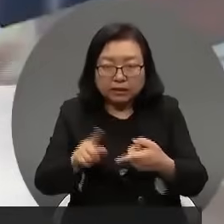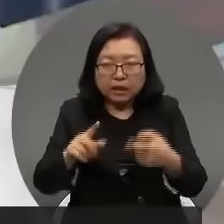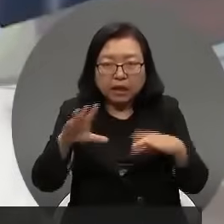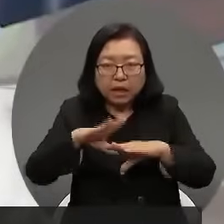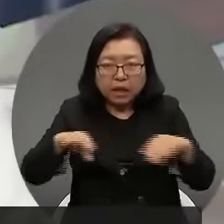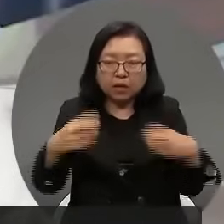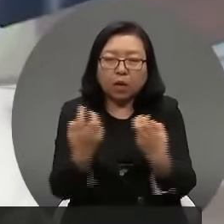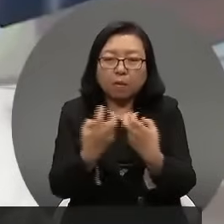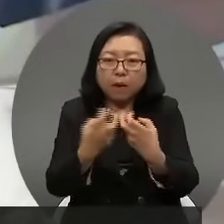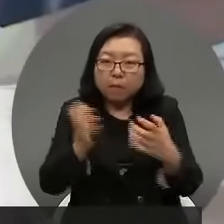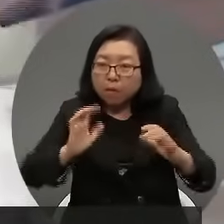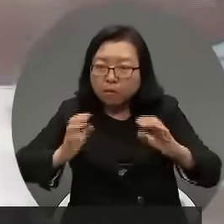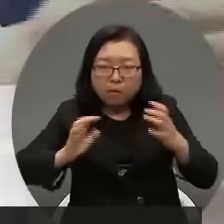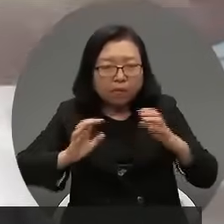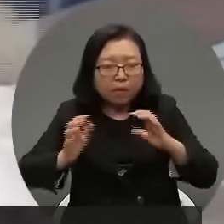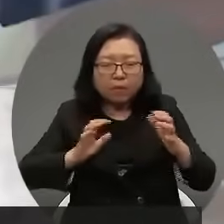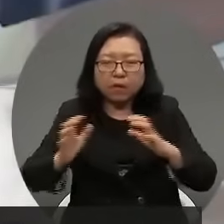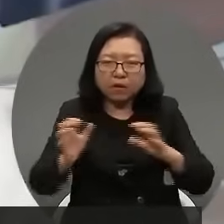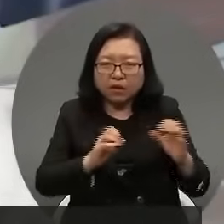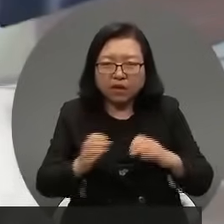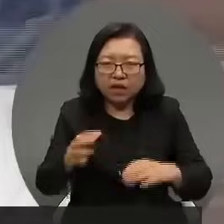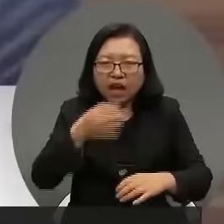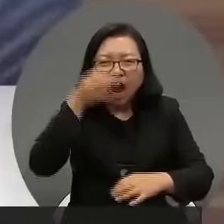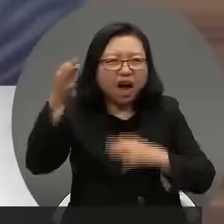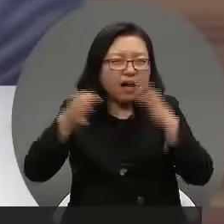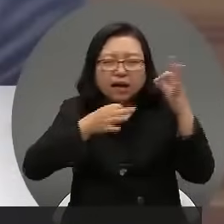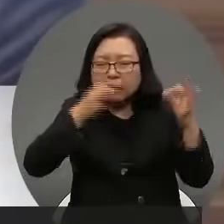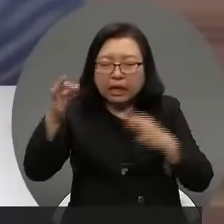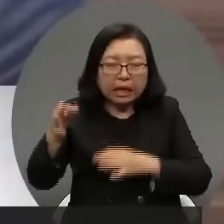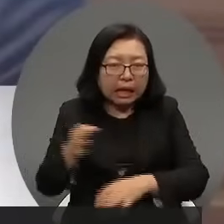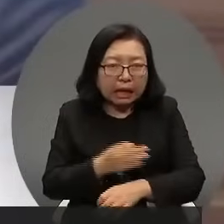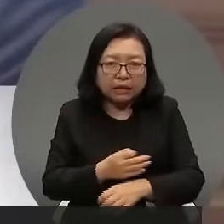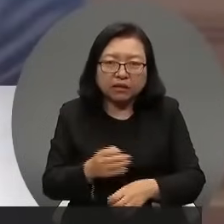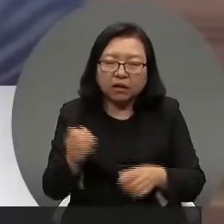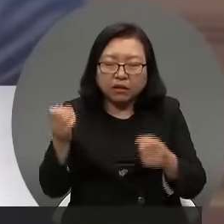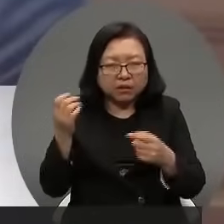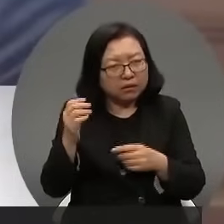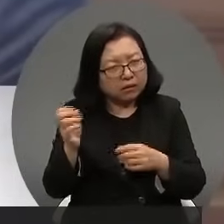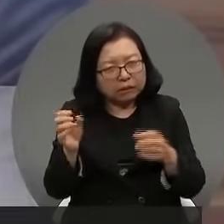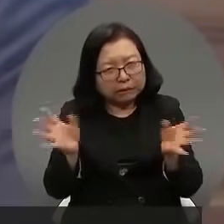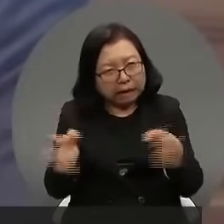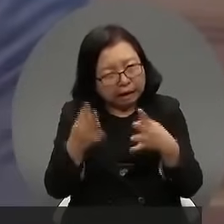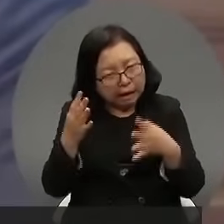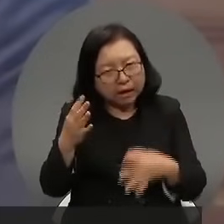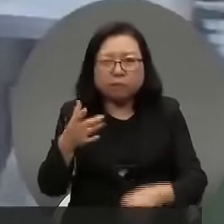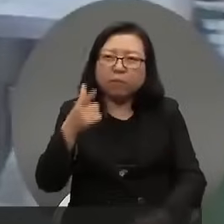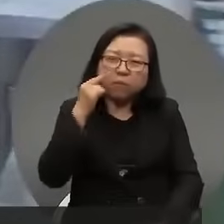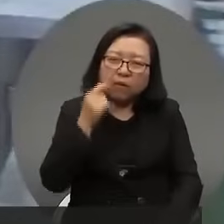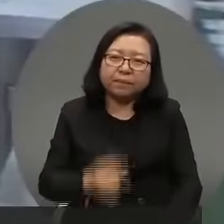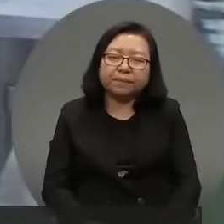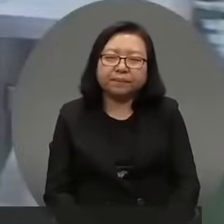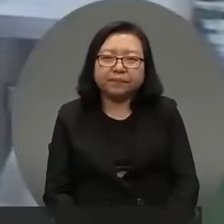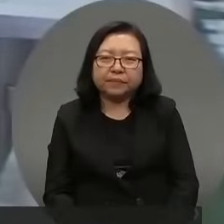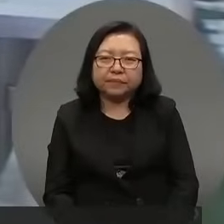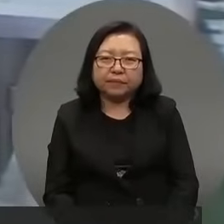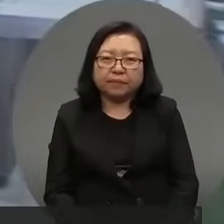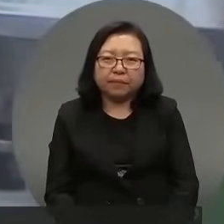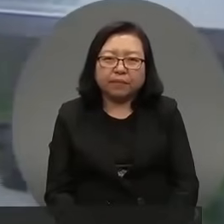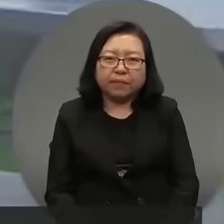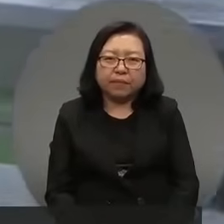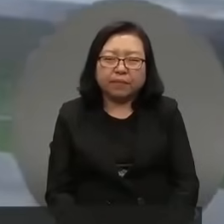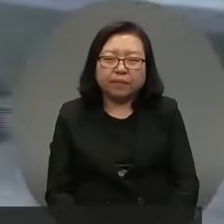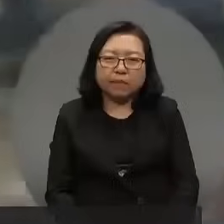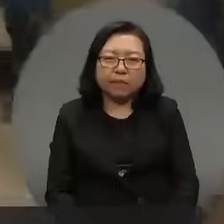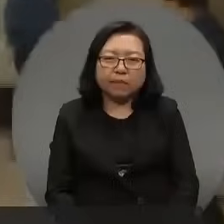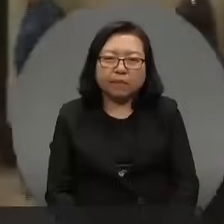논의한 간담회에서는 고성까지 오가며 대화는 평행선만 달렸습니다. 김은초 기자가 전해드립니다.